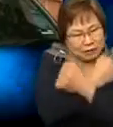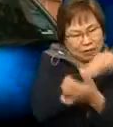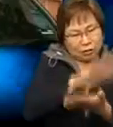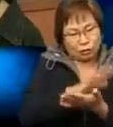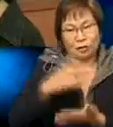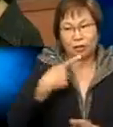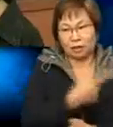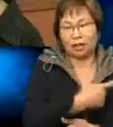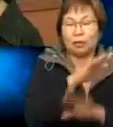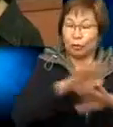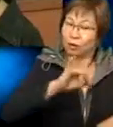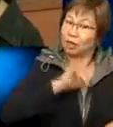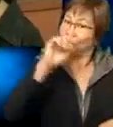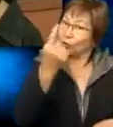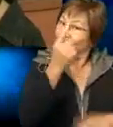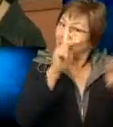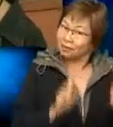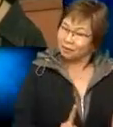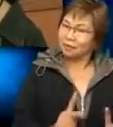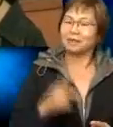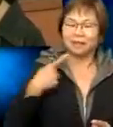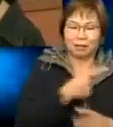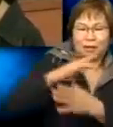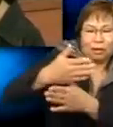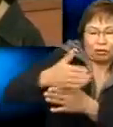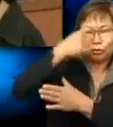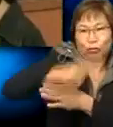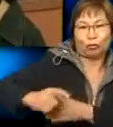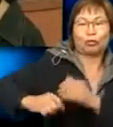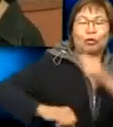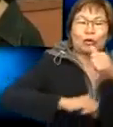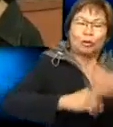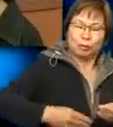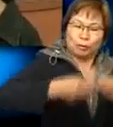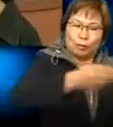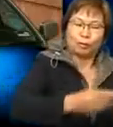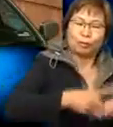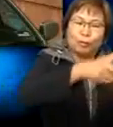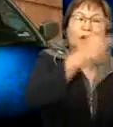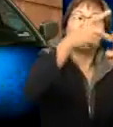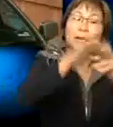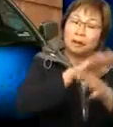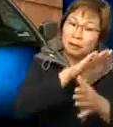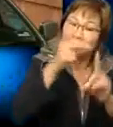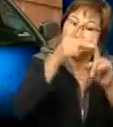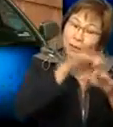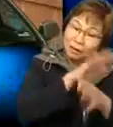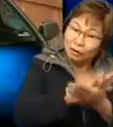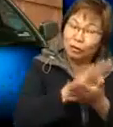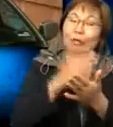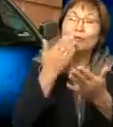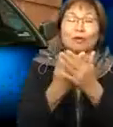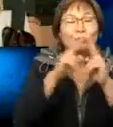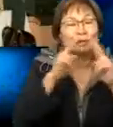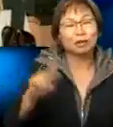kita. Bukan saya seorang saja. Kami berkongsi untuk menyumbang kepada sekolah. Oh, bagus sangatlah tu